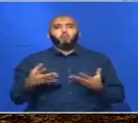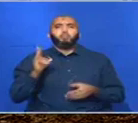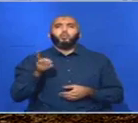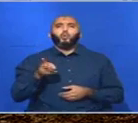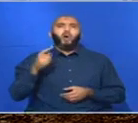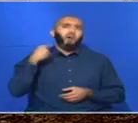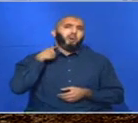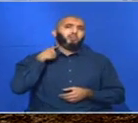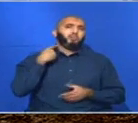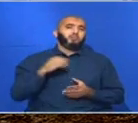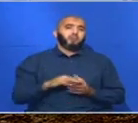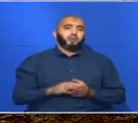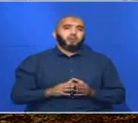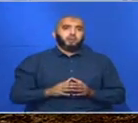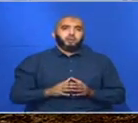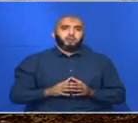يعني